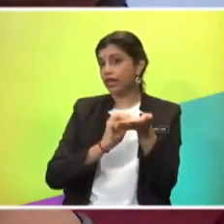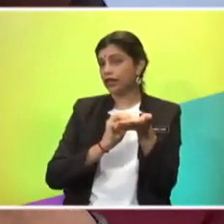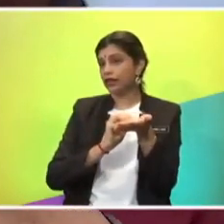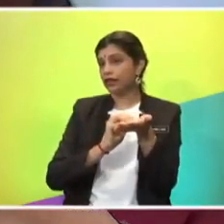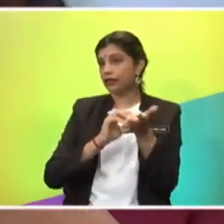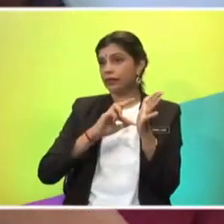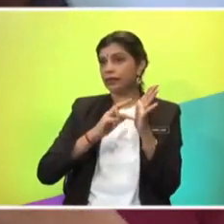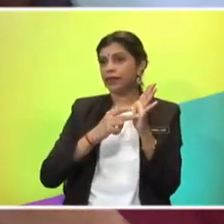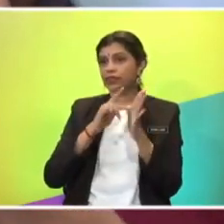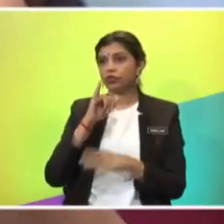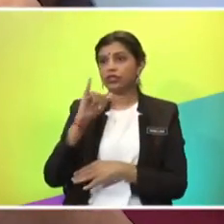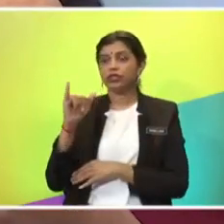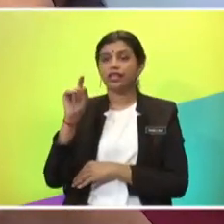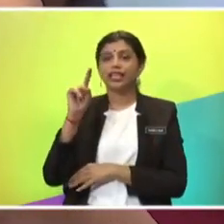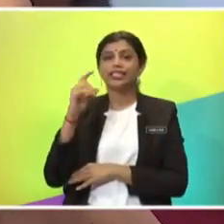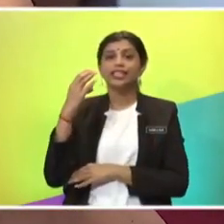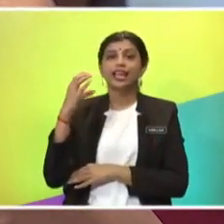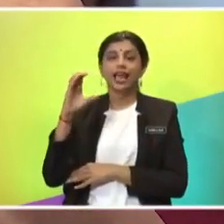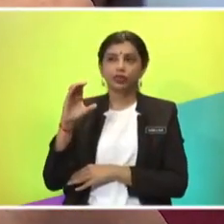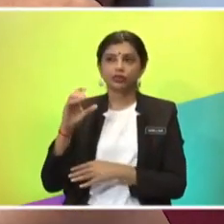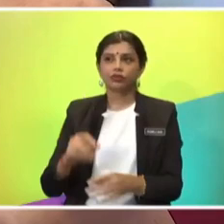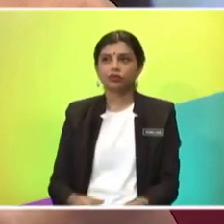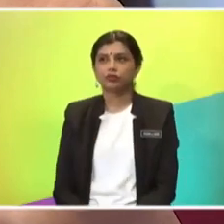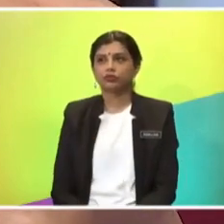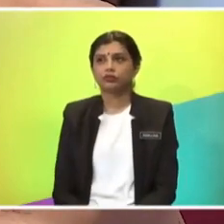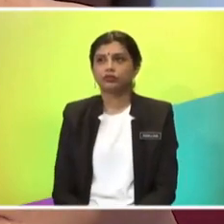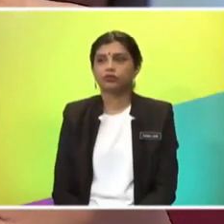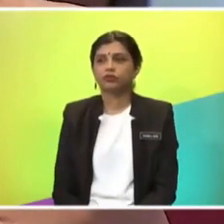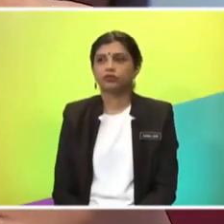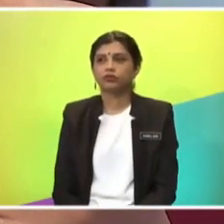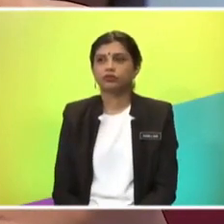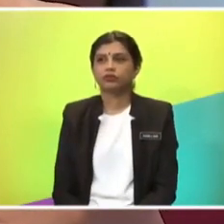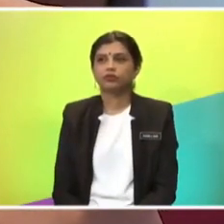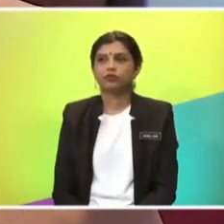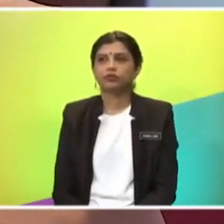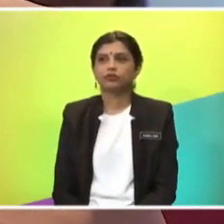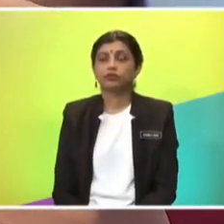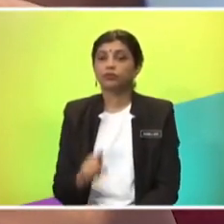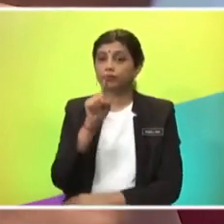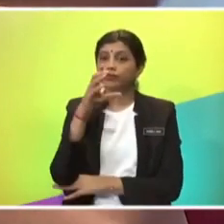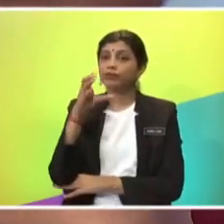ada amount-nya. So kita dapat tekan di sini, kita dapat tengok nilainya adalah